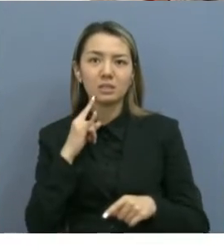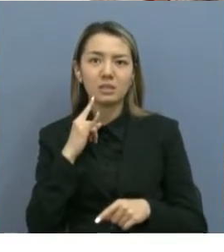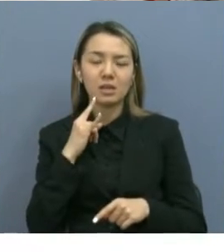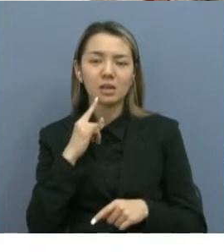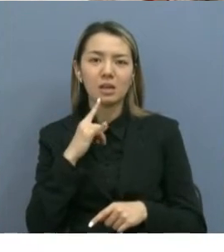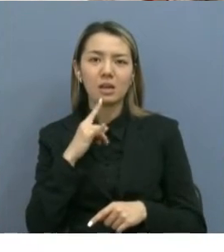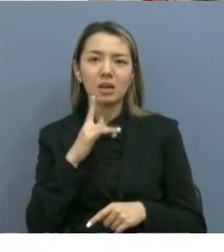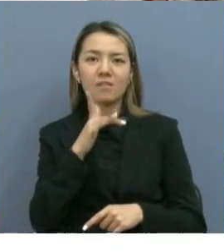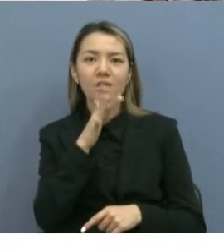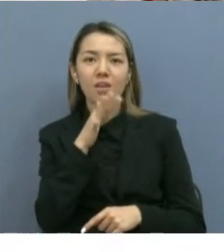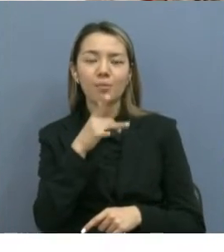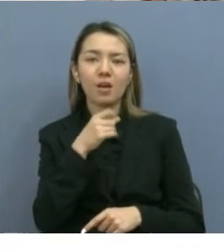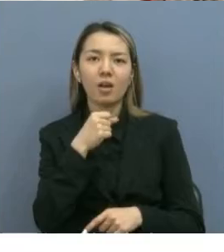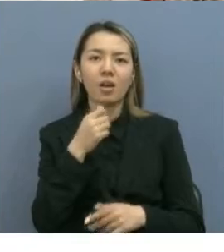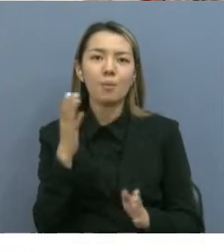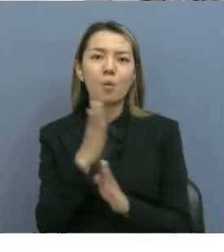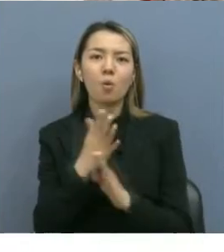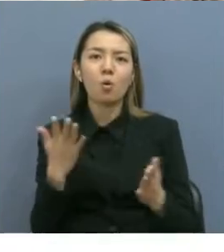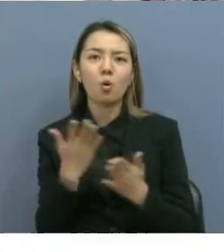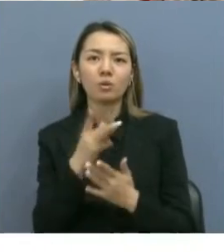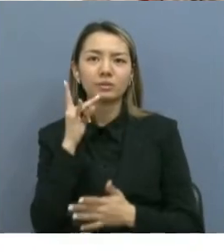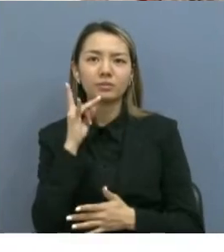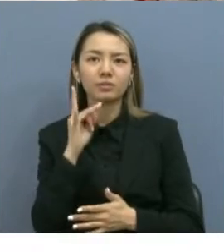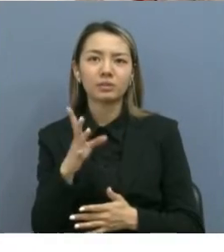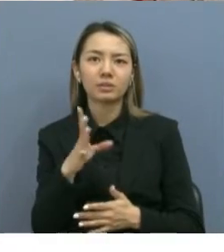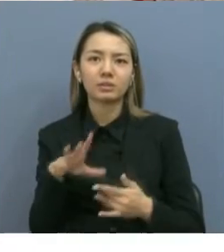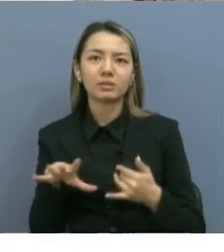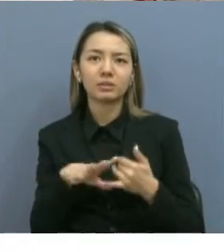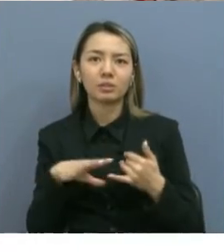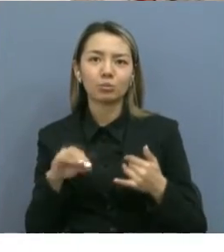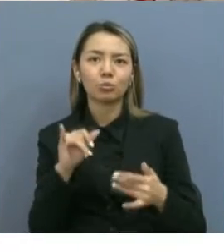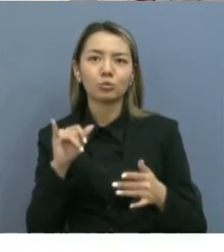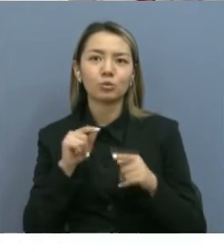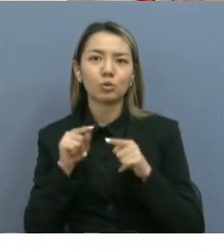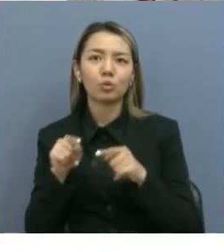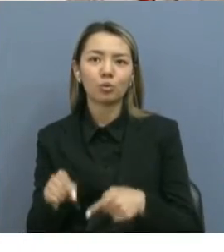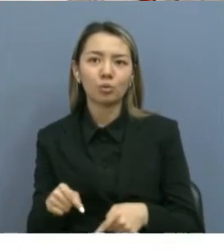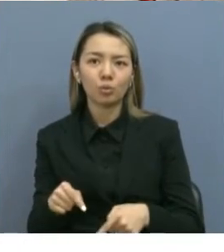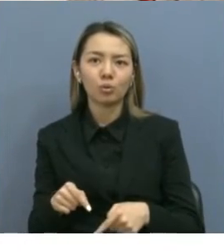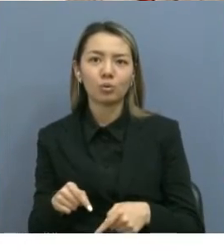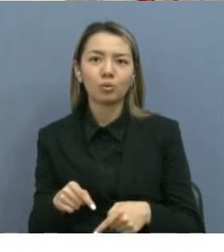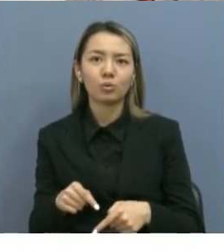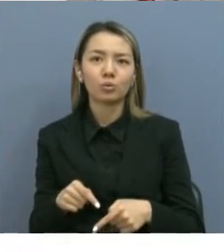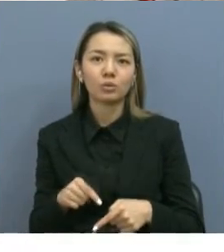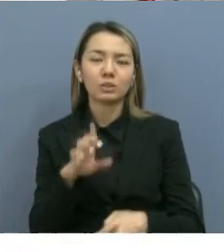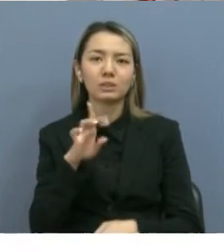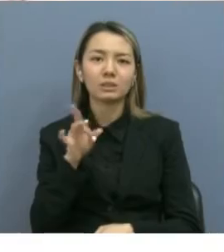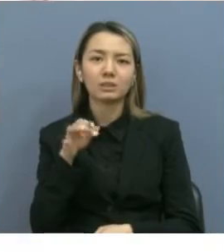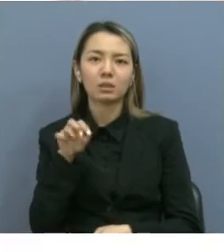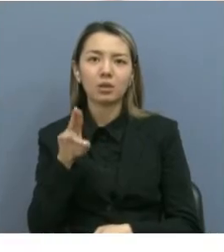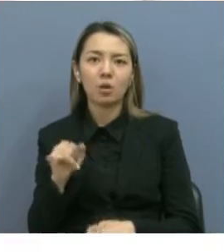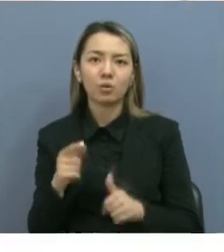жыл мезгіл ерекшелігіне байланысты белгілі бір жер телімінде орналастыратын қоныстарын қыстау деп